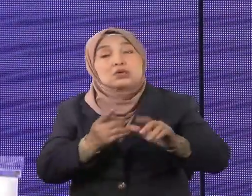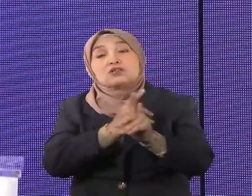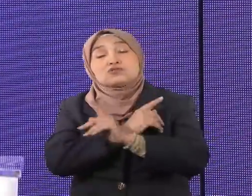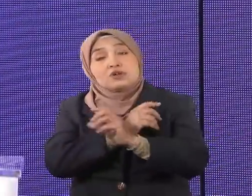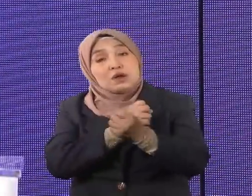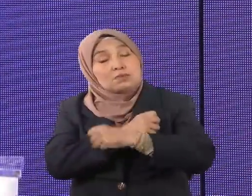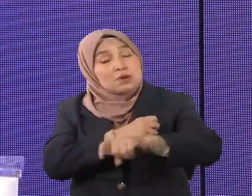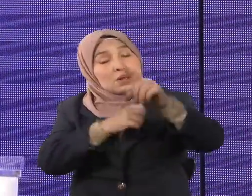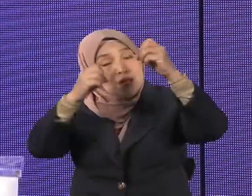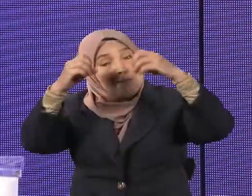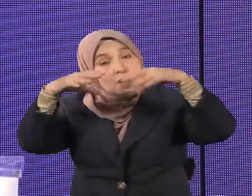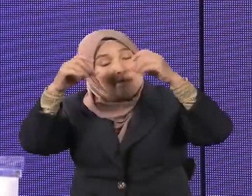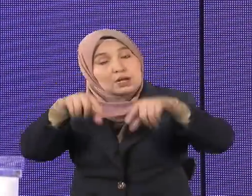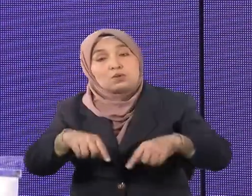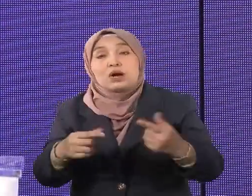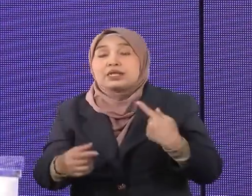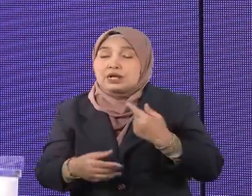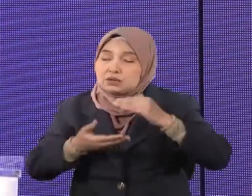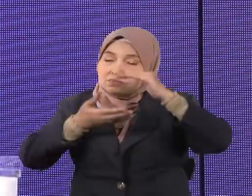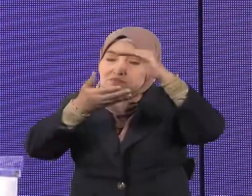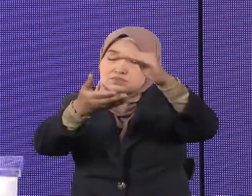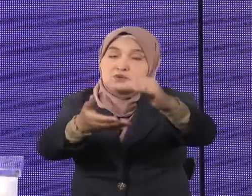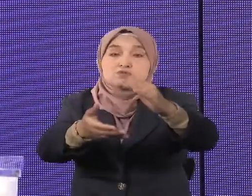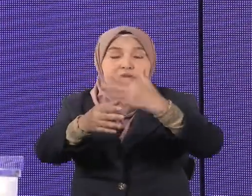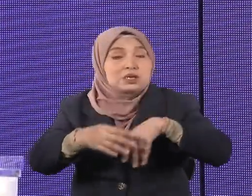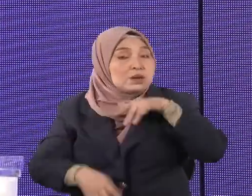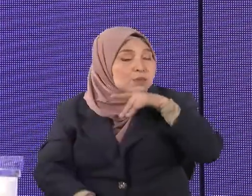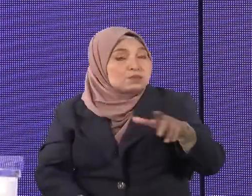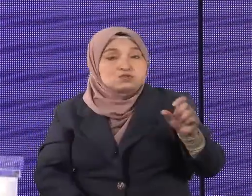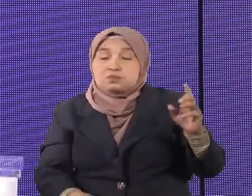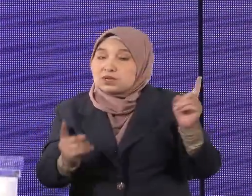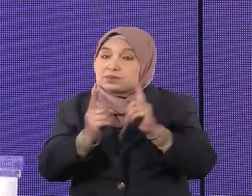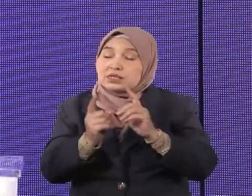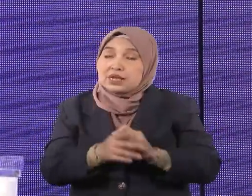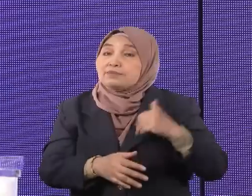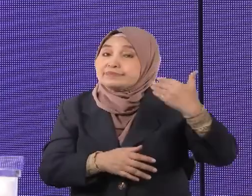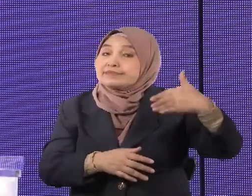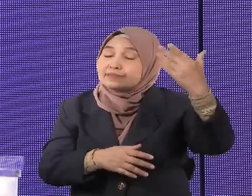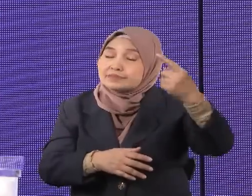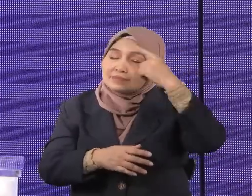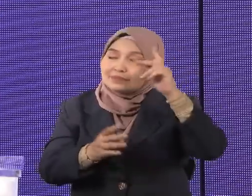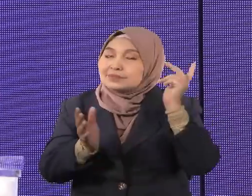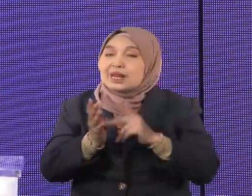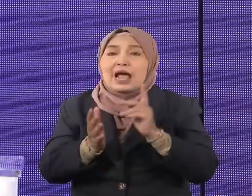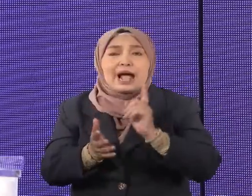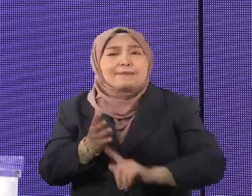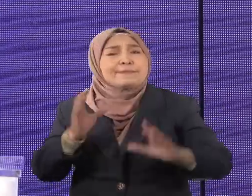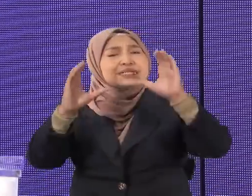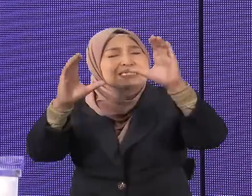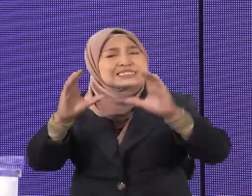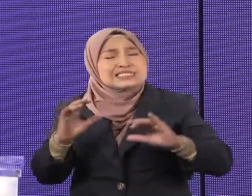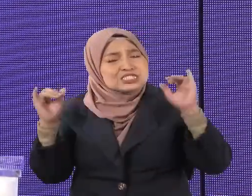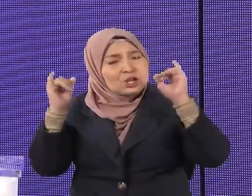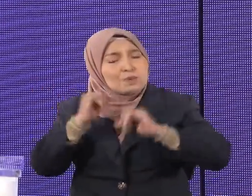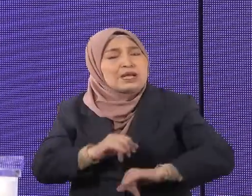dalam rahmat Quran yang diutuskan kepada Nabi sallallahu alaihi wasallam. Kita bertemu lagi dalam siri akan datang untuk mengenal apakah ciri ibad